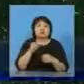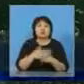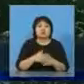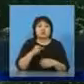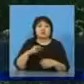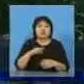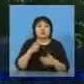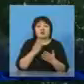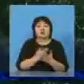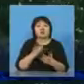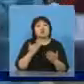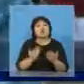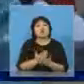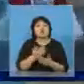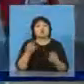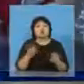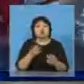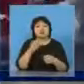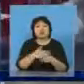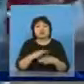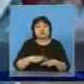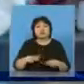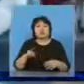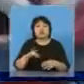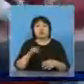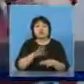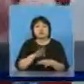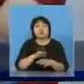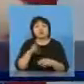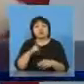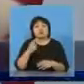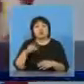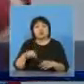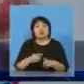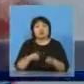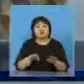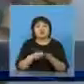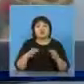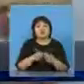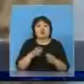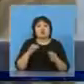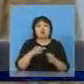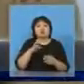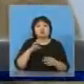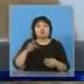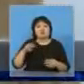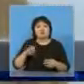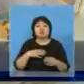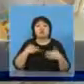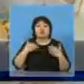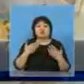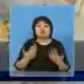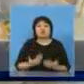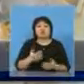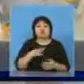центр Аяла является новым и нужным центром для детей региона, болеющих ДЦП. Также коллектив фонда ОСМС поздравил маленьких